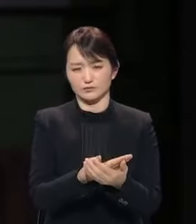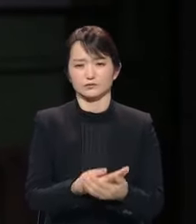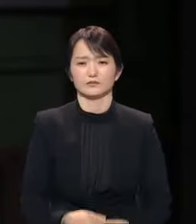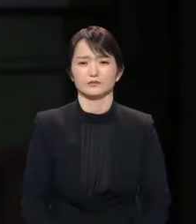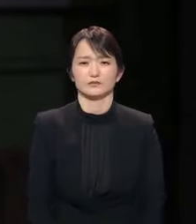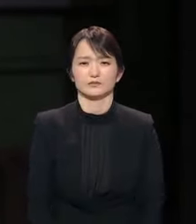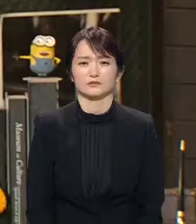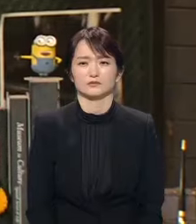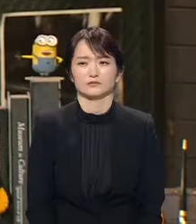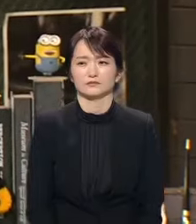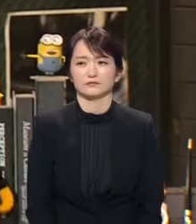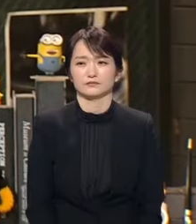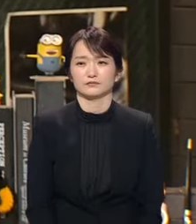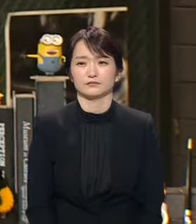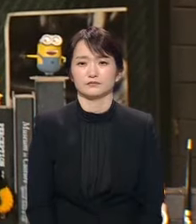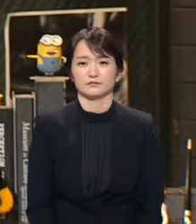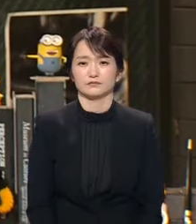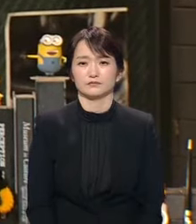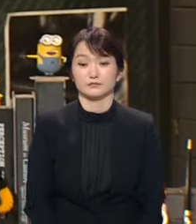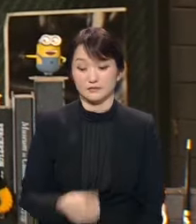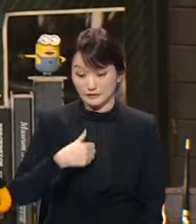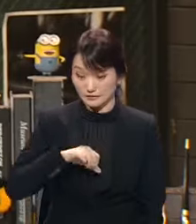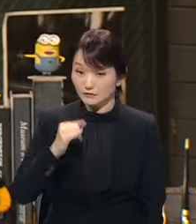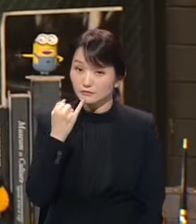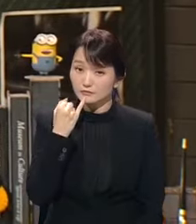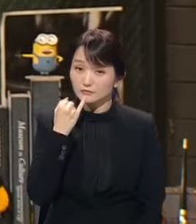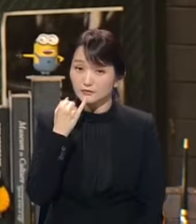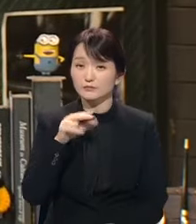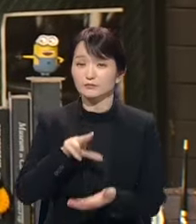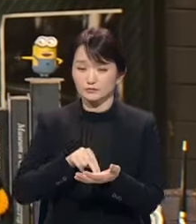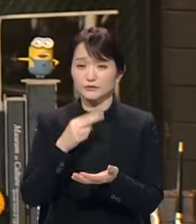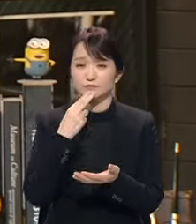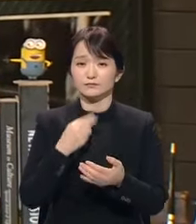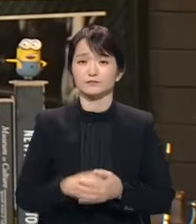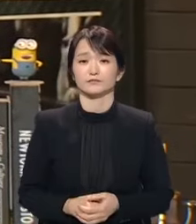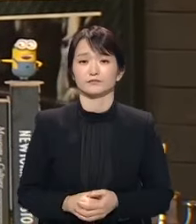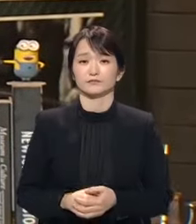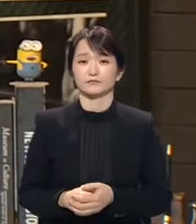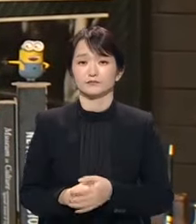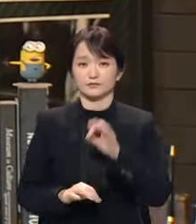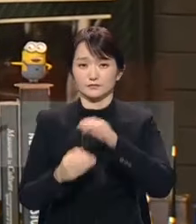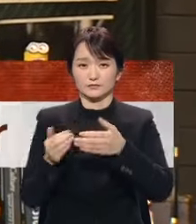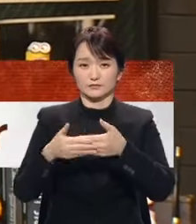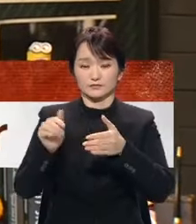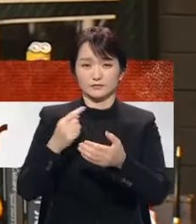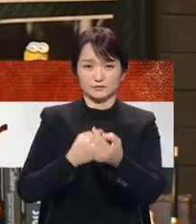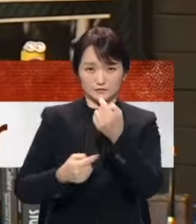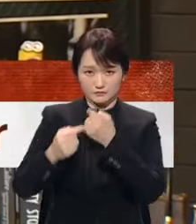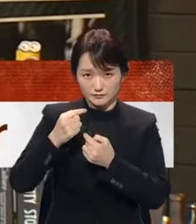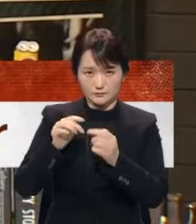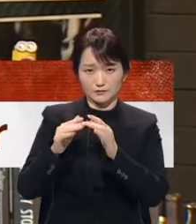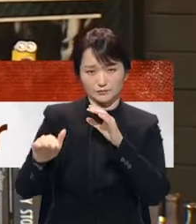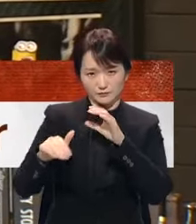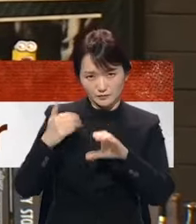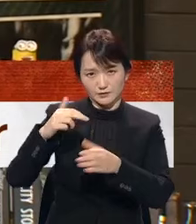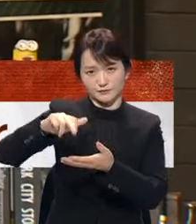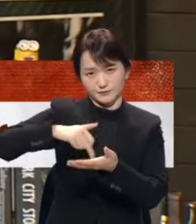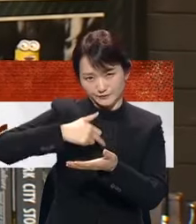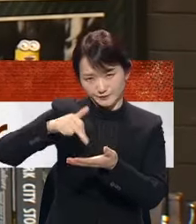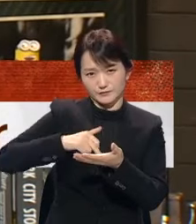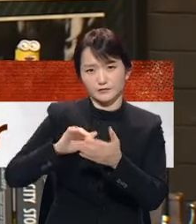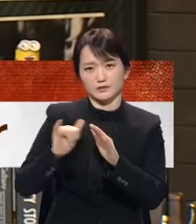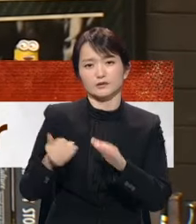뭐 우리 아들이 괜찮다면야 그게 무슨 문제겠습니까? 자, 사건 반장 제보 메일과 카카오톡 사건 반장 제보 채널에서는 우리 가족